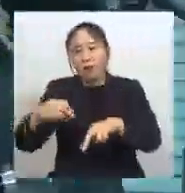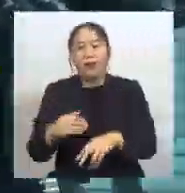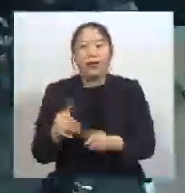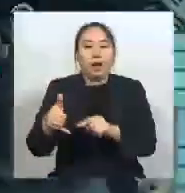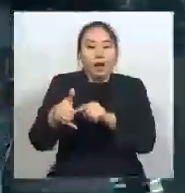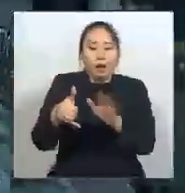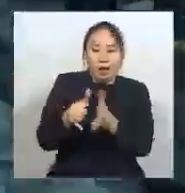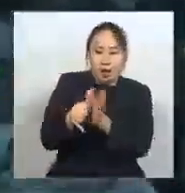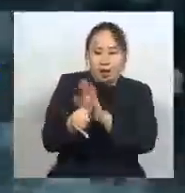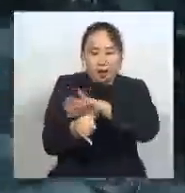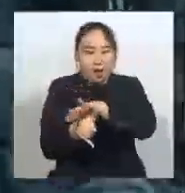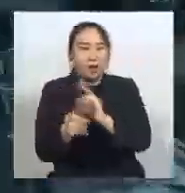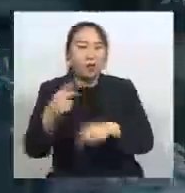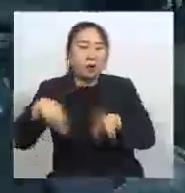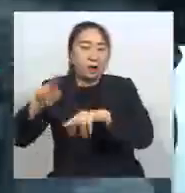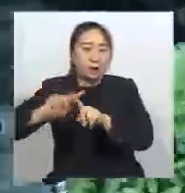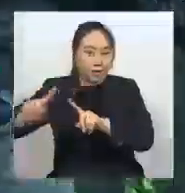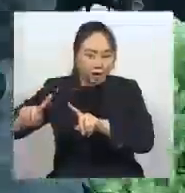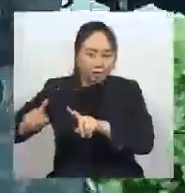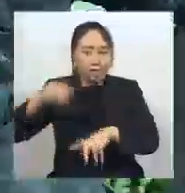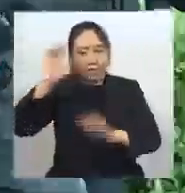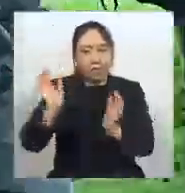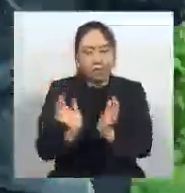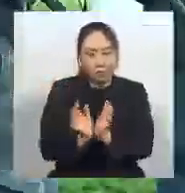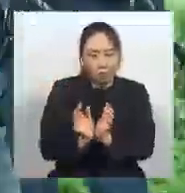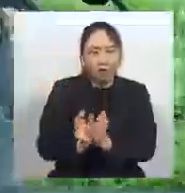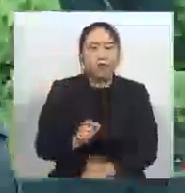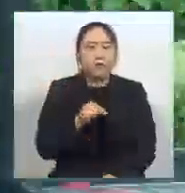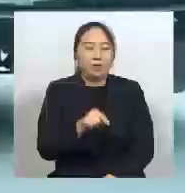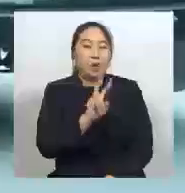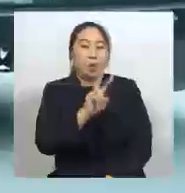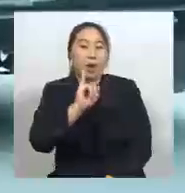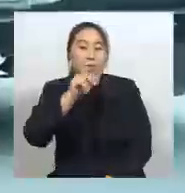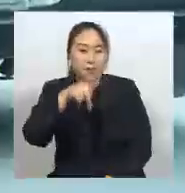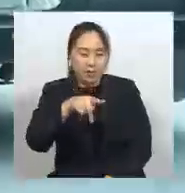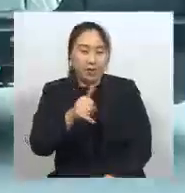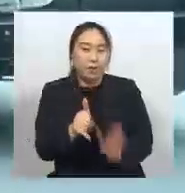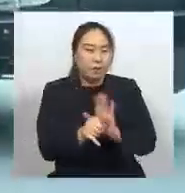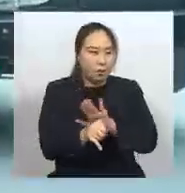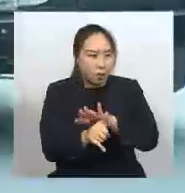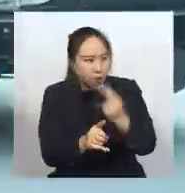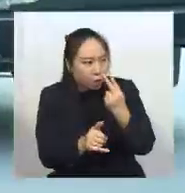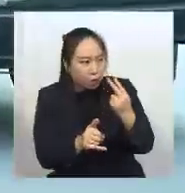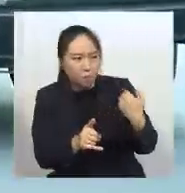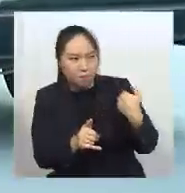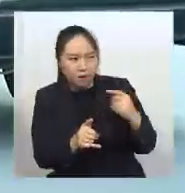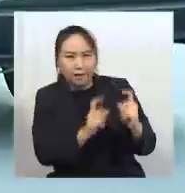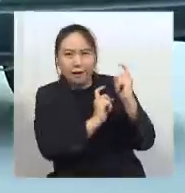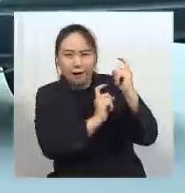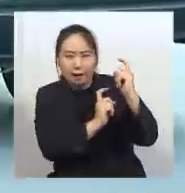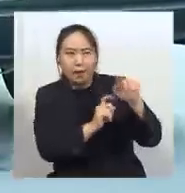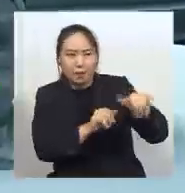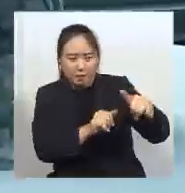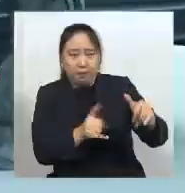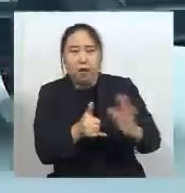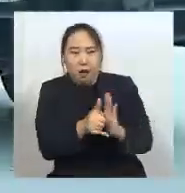าวะปกติโดยตำรวจสันติบาลการรักษาความปลอดภัย VIP กรณีมีสิ่งบอกเหตุแนวโน้มว่าจะเกิดภัยคุก